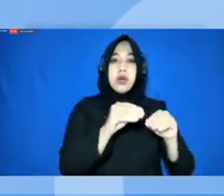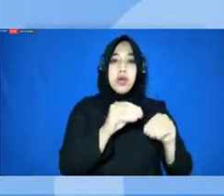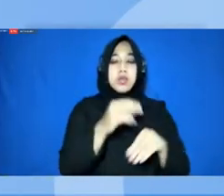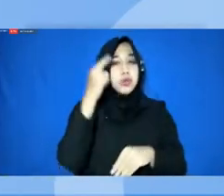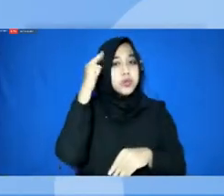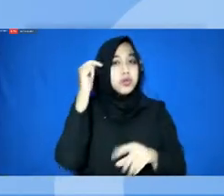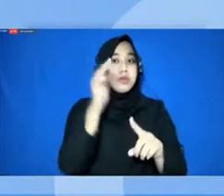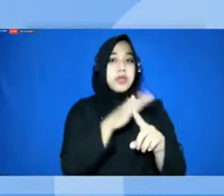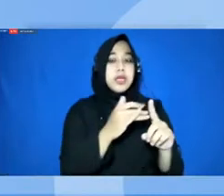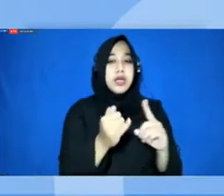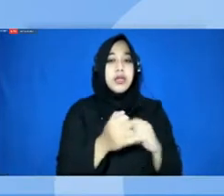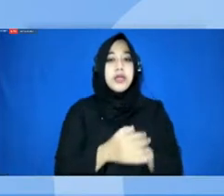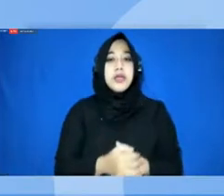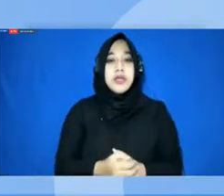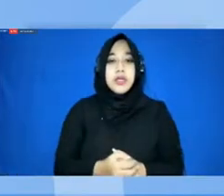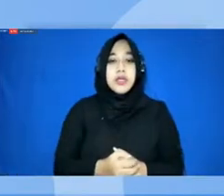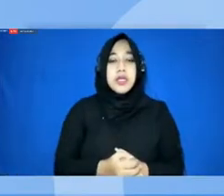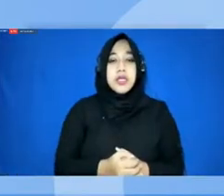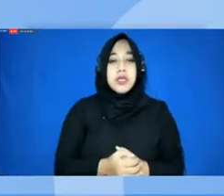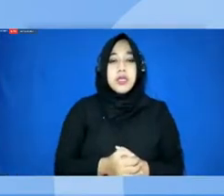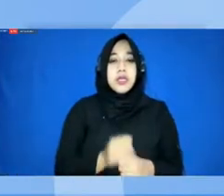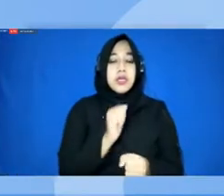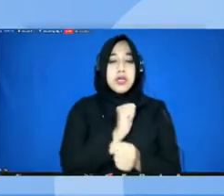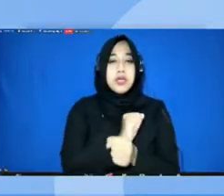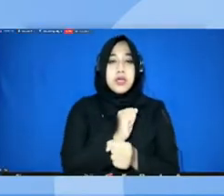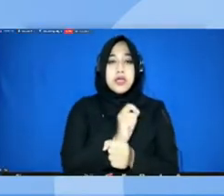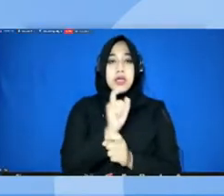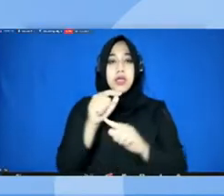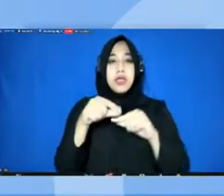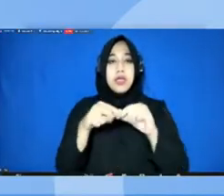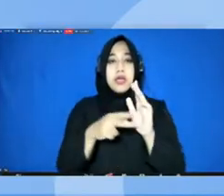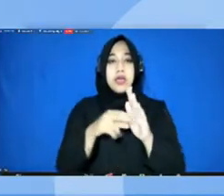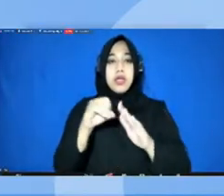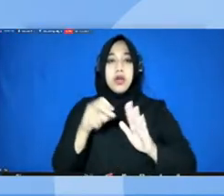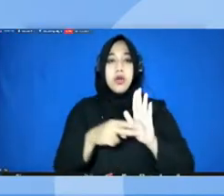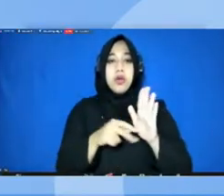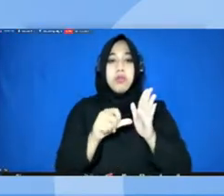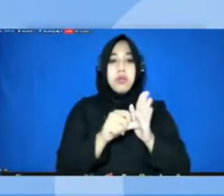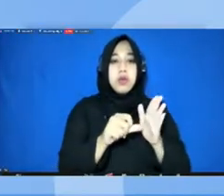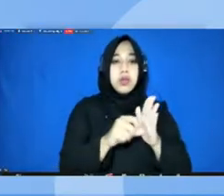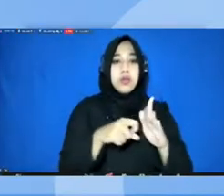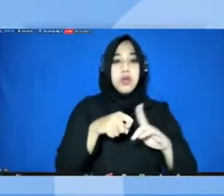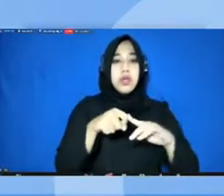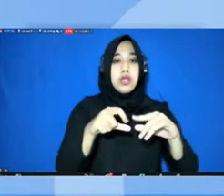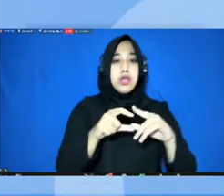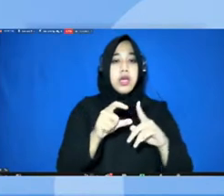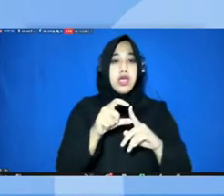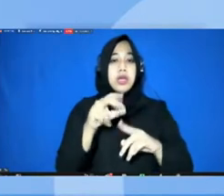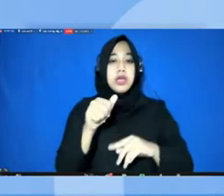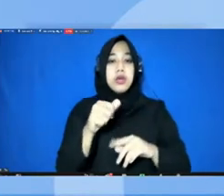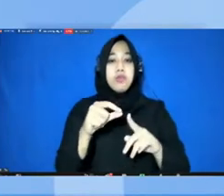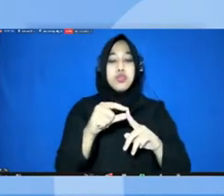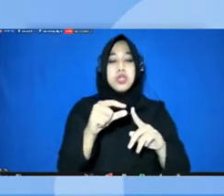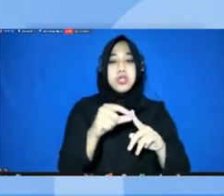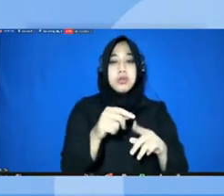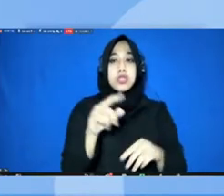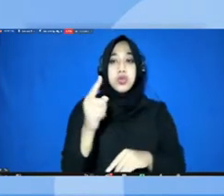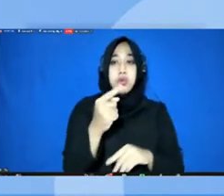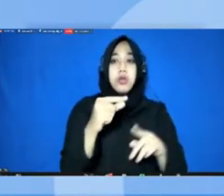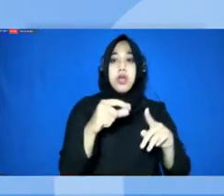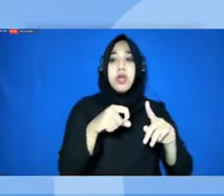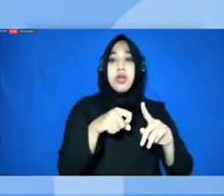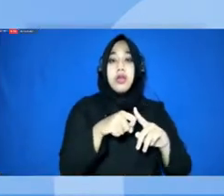warga. Pekerjaan Lean On untuk membantu kader-kader dari puskesmas, terutama puskesmas PKM